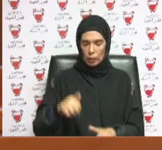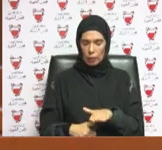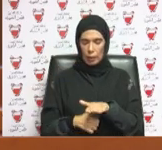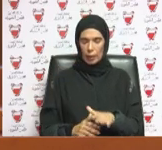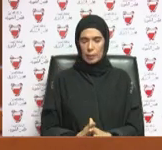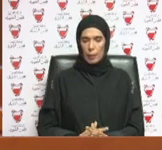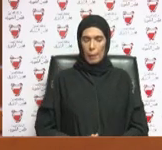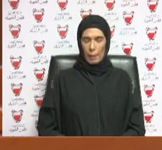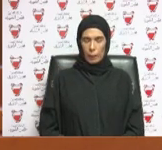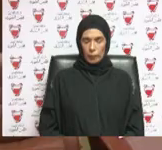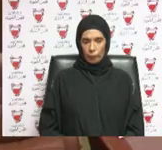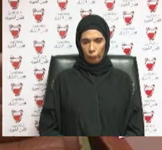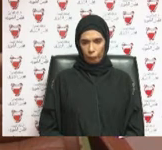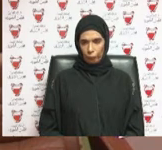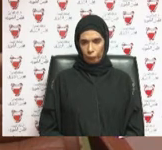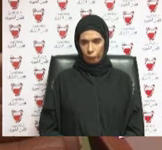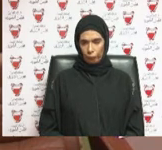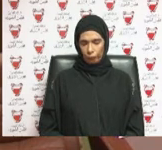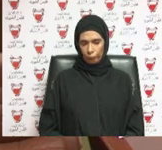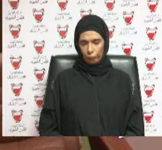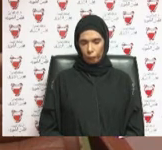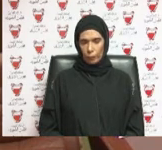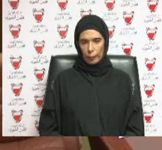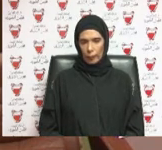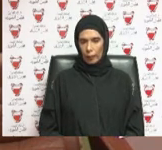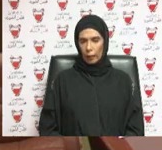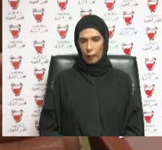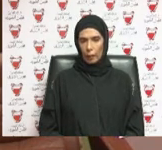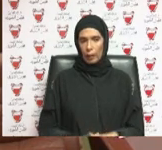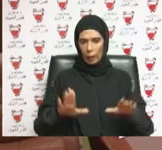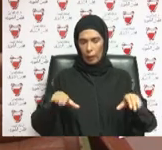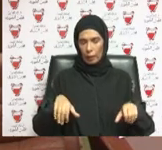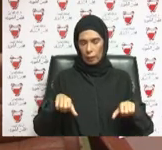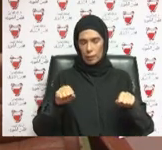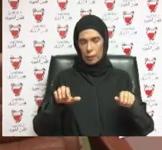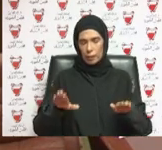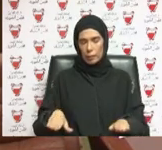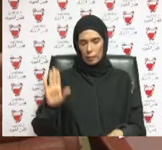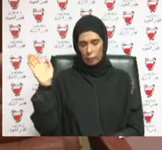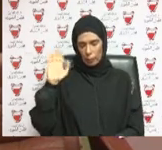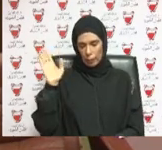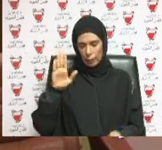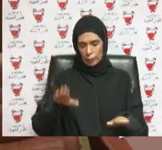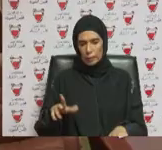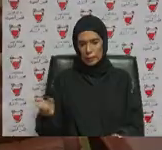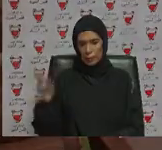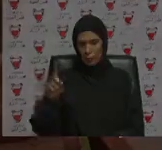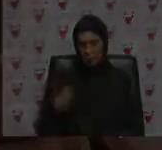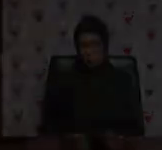الرئيس. شكرا جزيلا، وبهذا نرفع الجلسة وإلى اللقاء إن شاء الله في الجلسة القادمة.